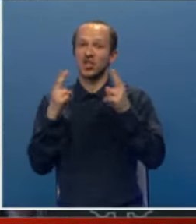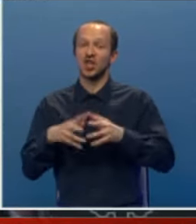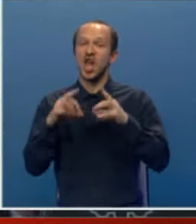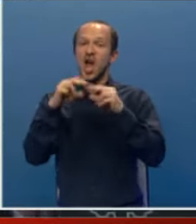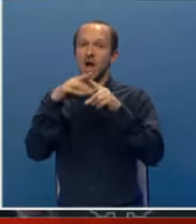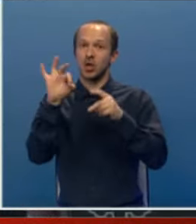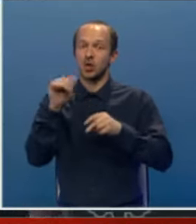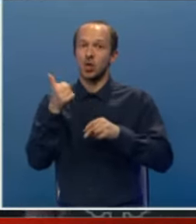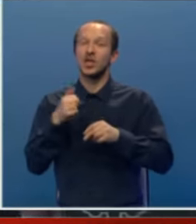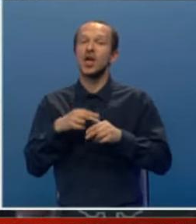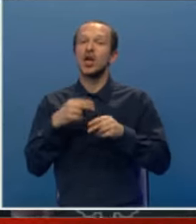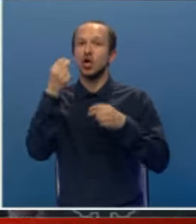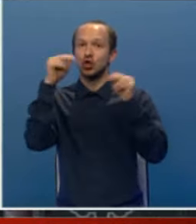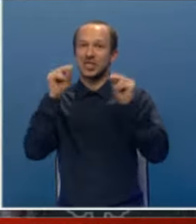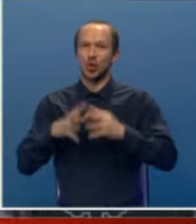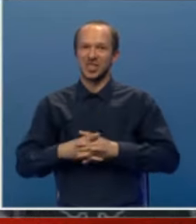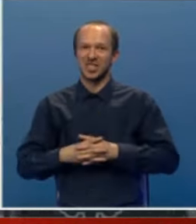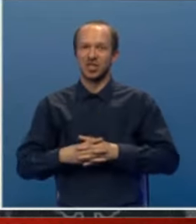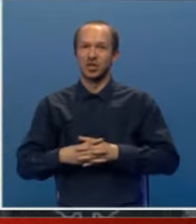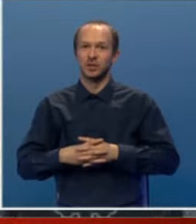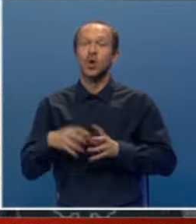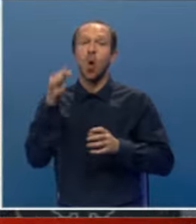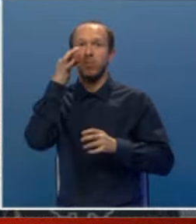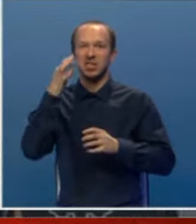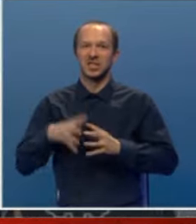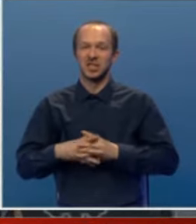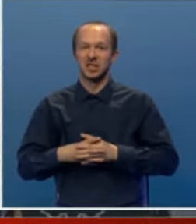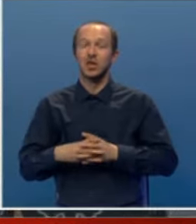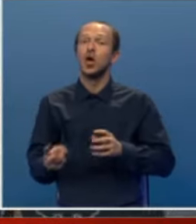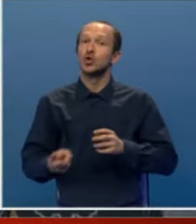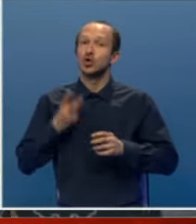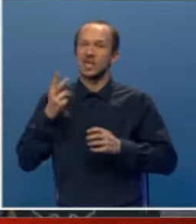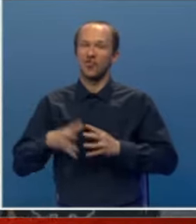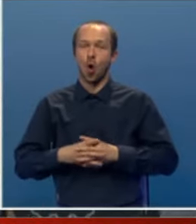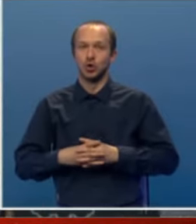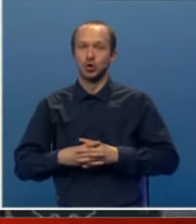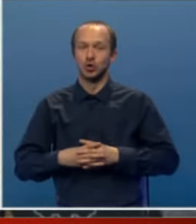to je čestitost, obraz, dostojanstvo.